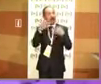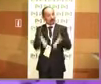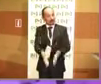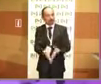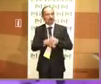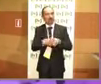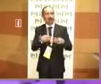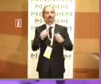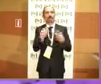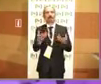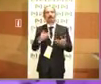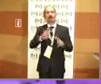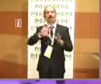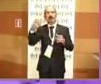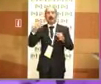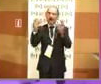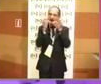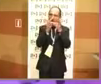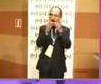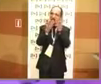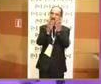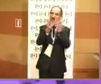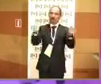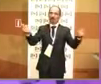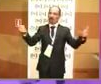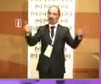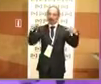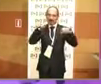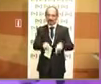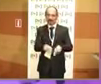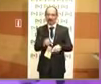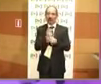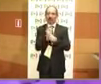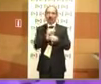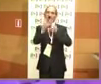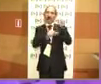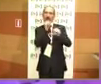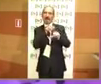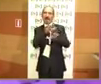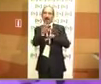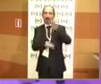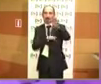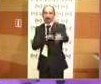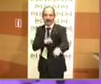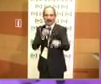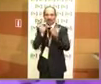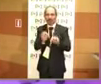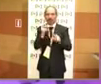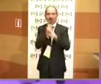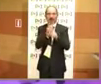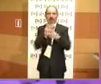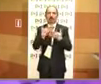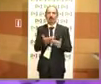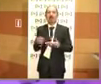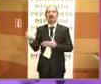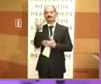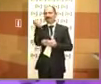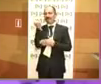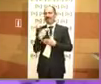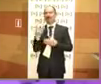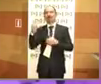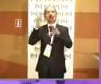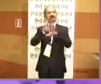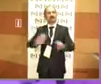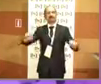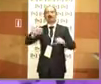dunque, altro che accordi o scioglierci. Noi dobbiamo cambiare passo. Dobbiamo metterci al servizio di questa